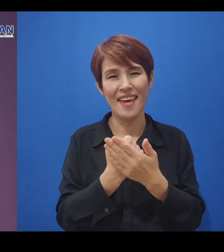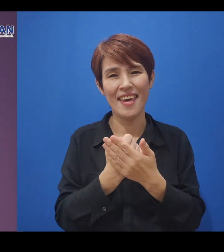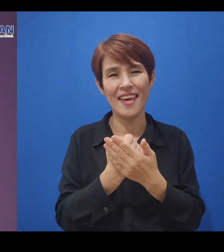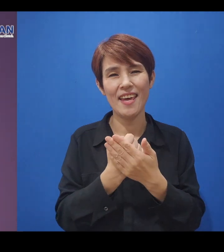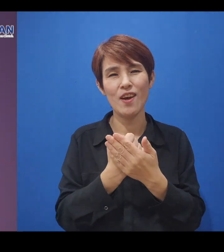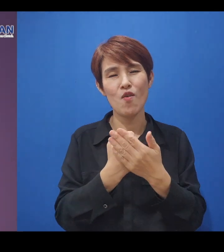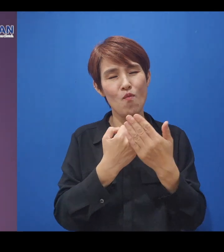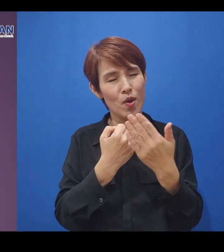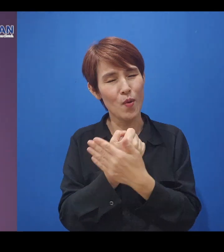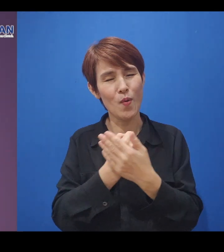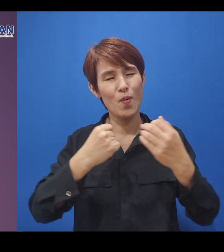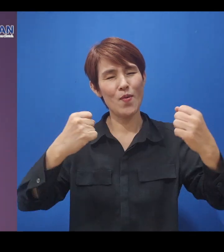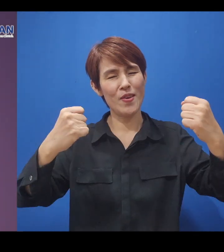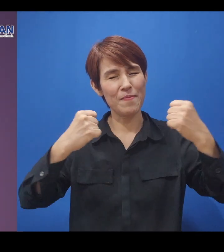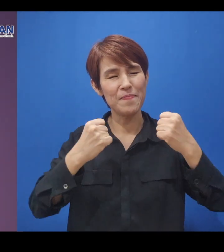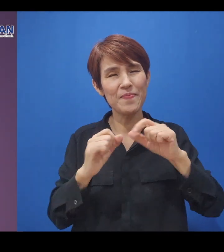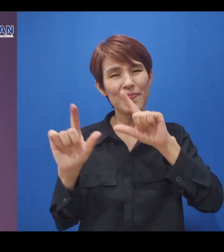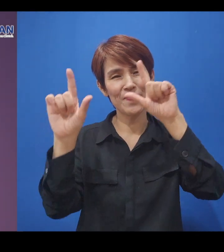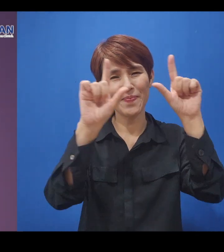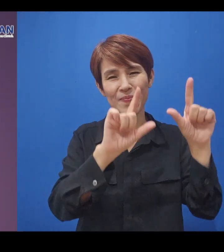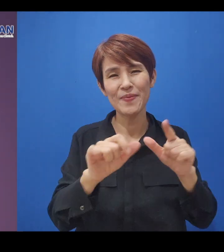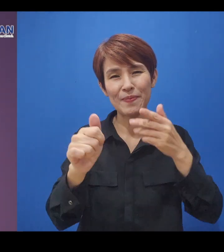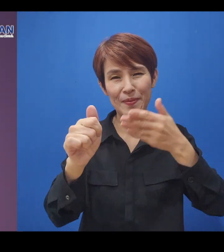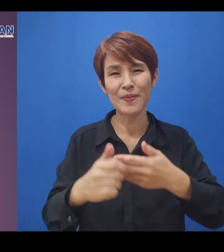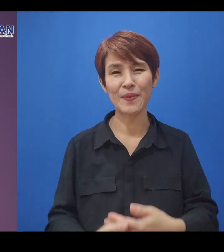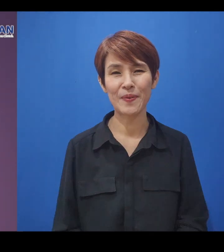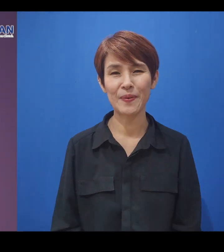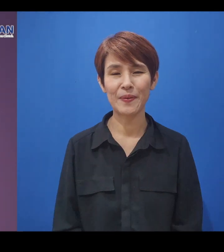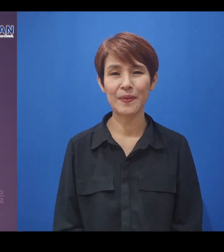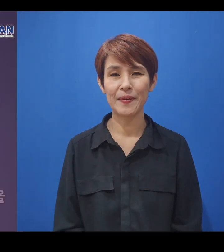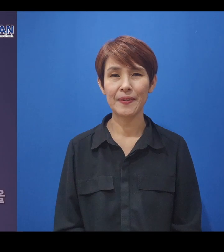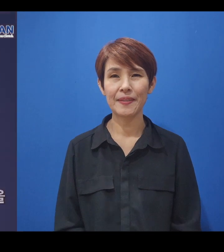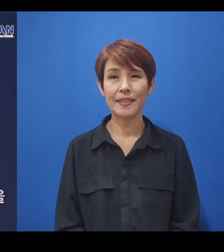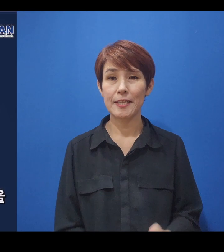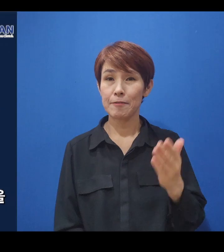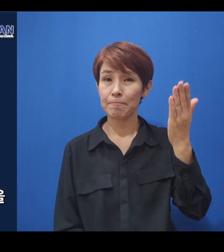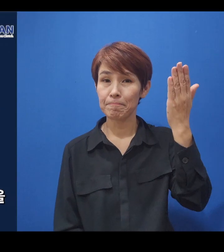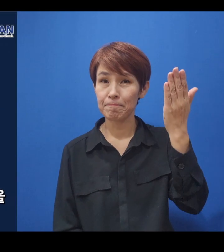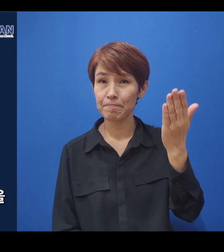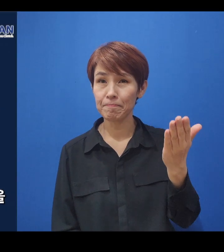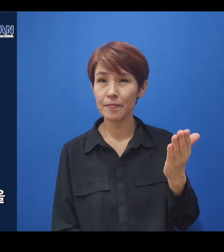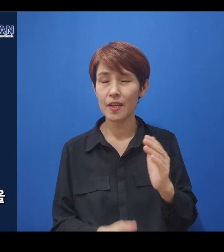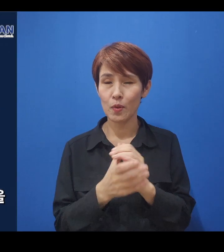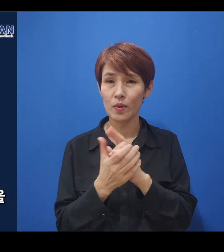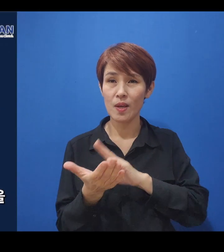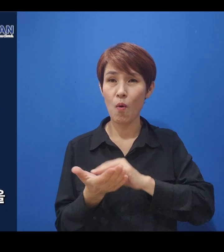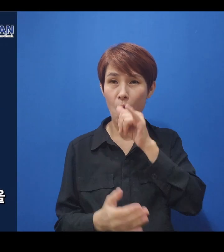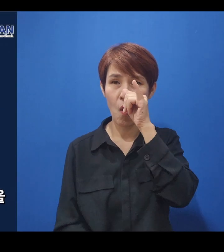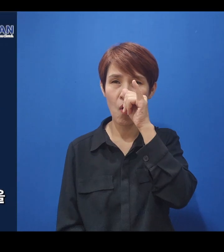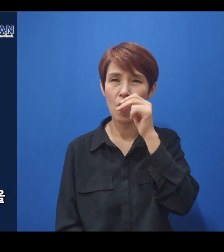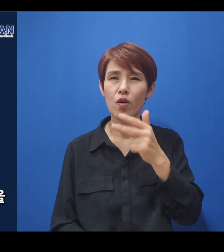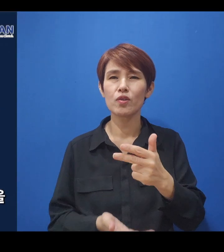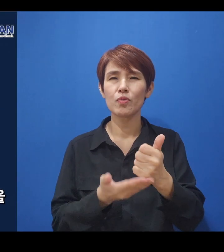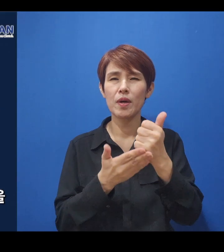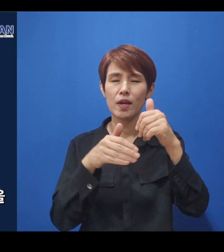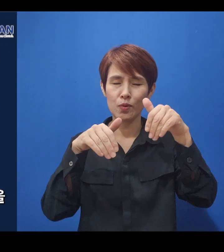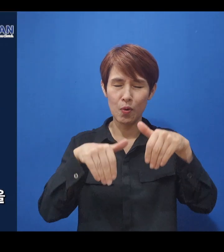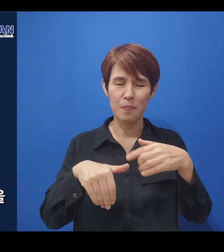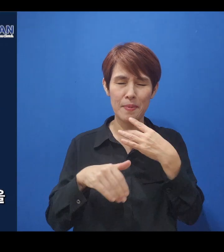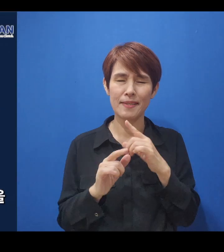위로와 힘을 누리시면 좋겠습니다. 화면에 기도의 제목 받을까요? 주의 종으로만